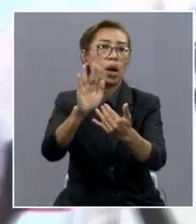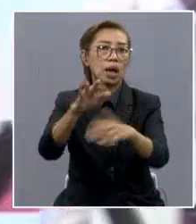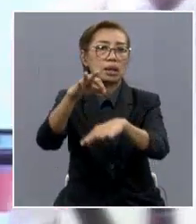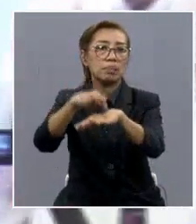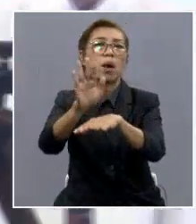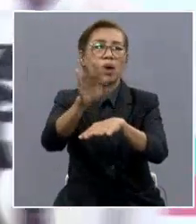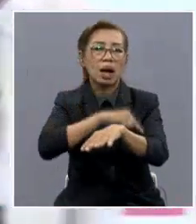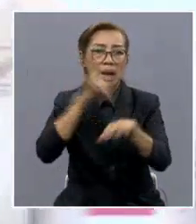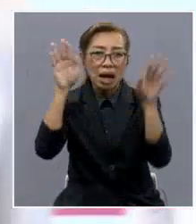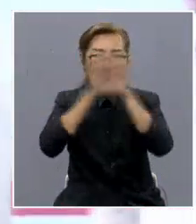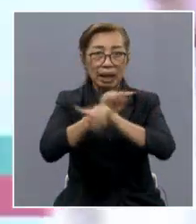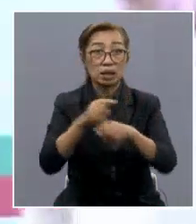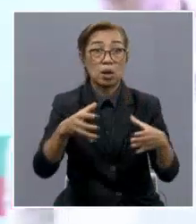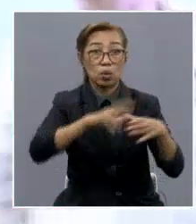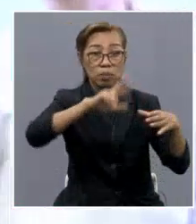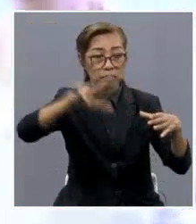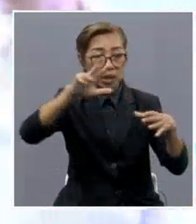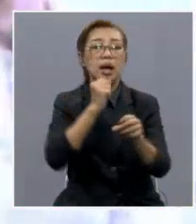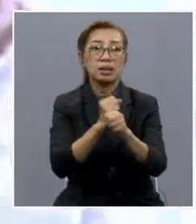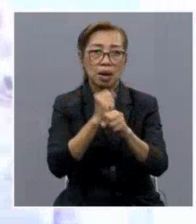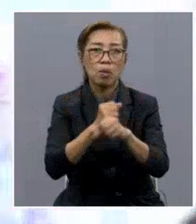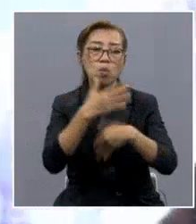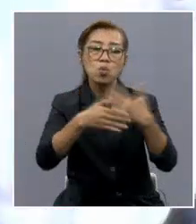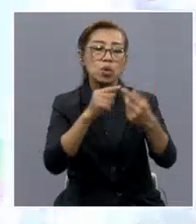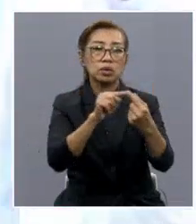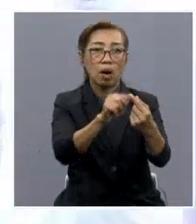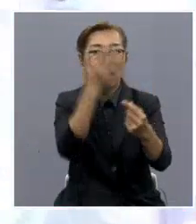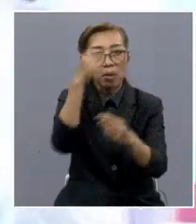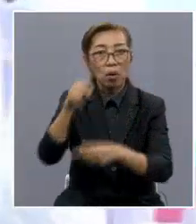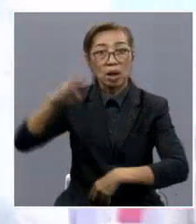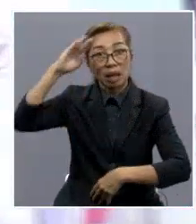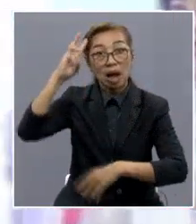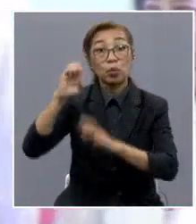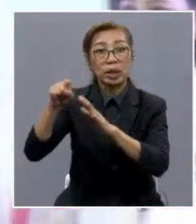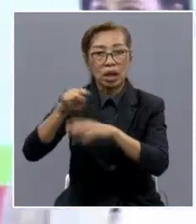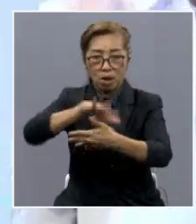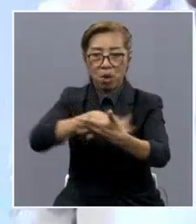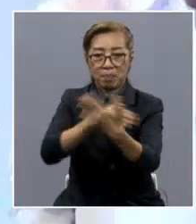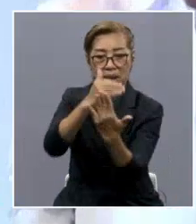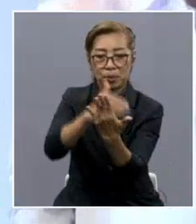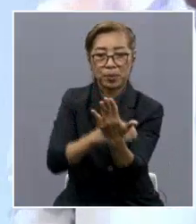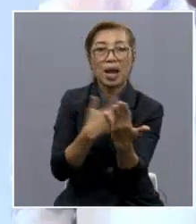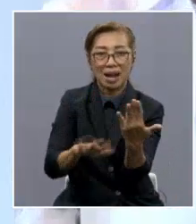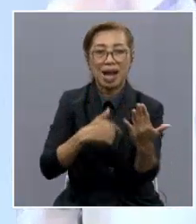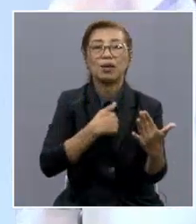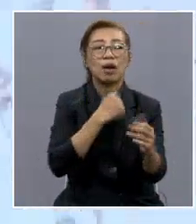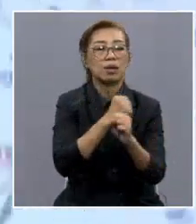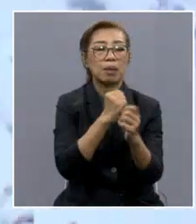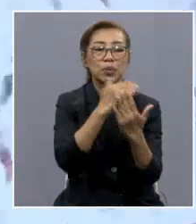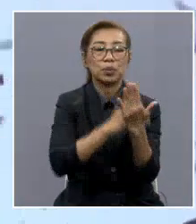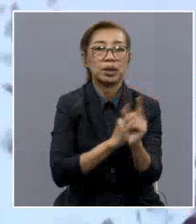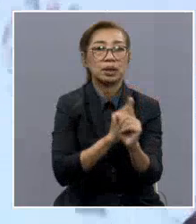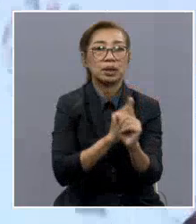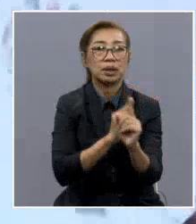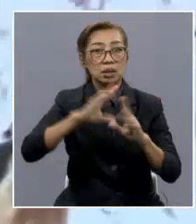หลังจากนี้นะครับก็ยังคงเดินหน้าต่อเพราะว่าพลเอกวิทย์เนี่ยวางรากฐานวางโครงสร้างเอาไว้แล้วแล้วก็พลเอกชัดชั